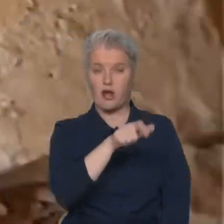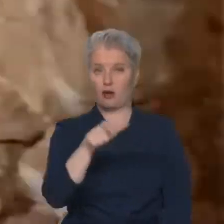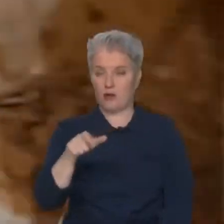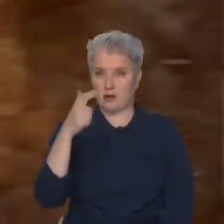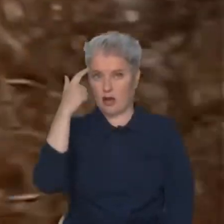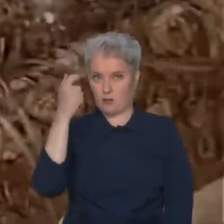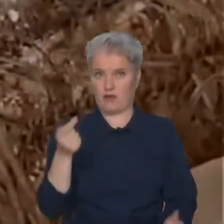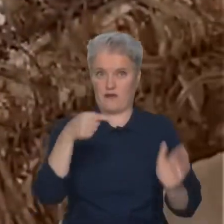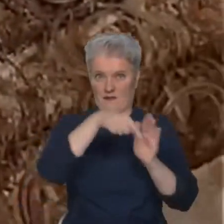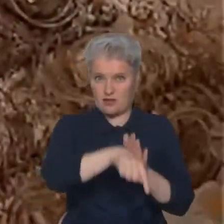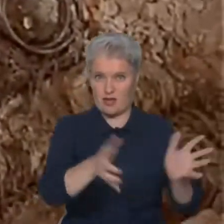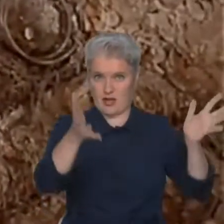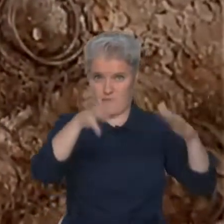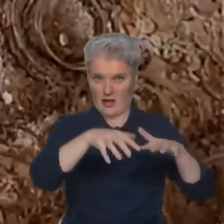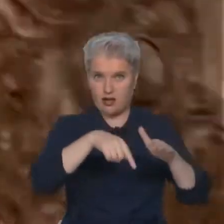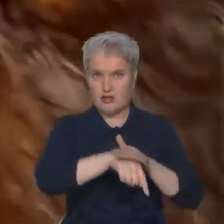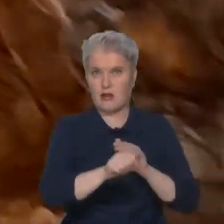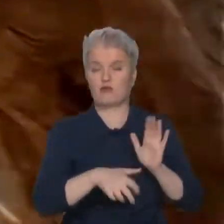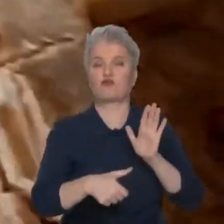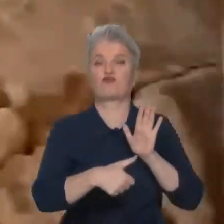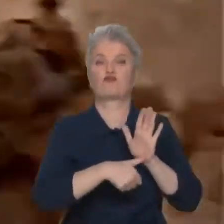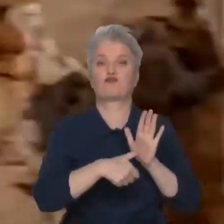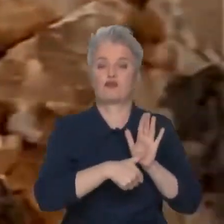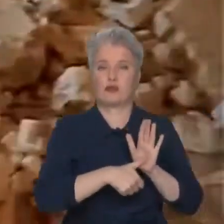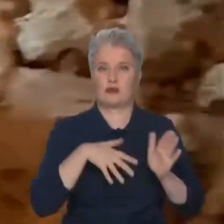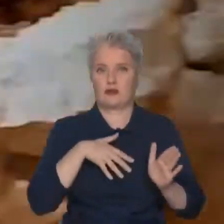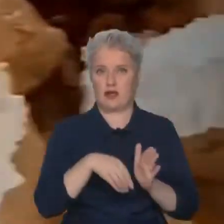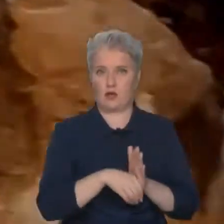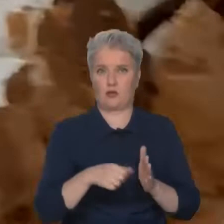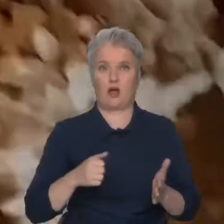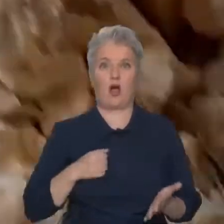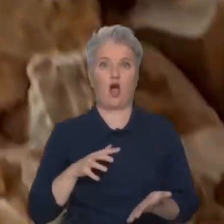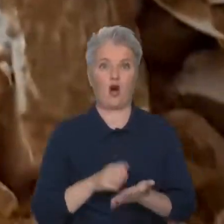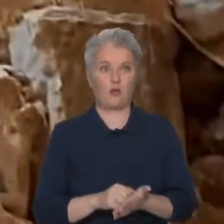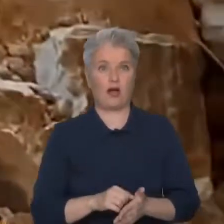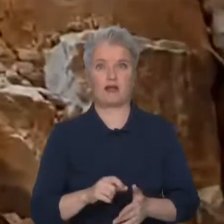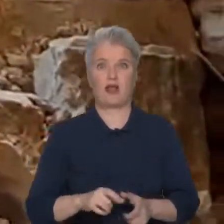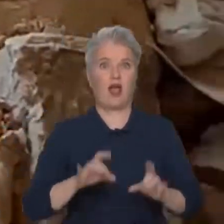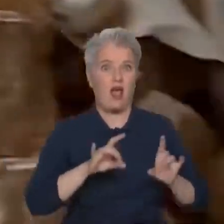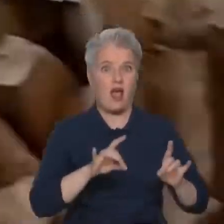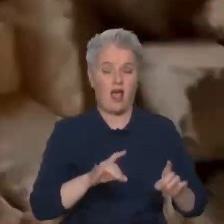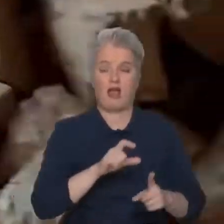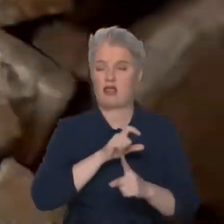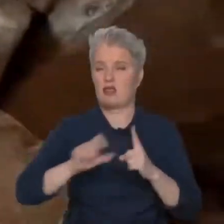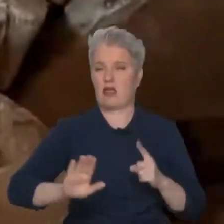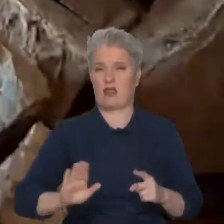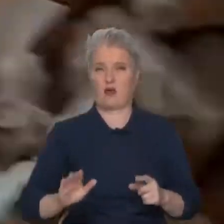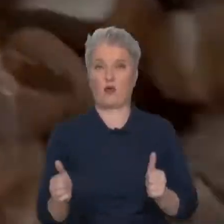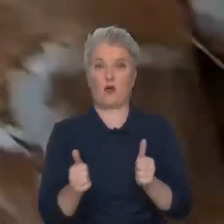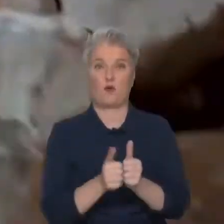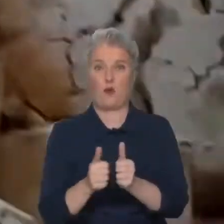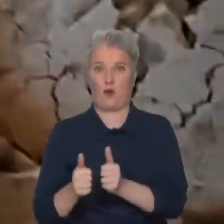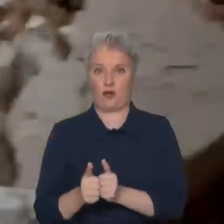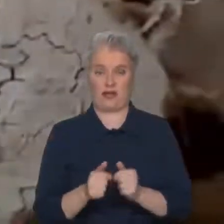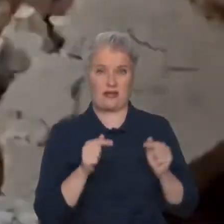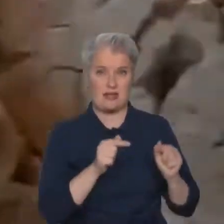повідомляють, що в цьому будинку до 6 загиблих. Окупанти на інформацію не реагують. Поряд із цим будинком у таких самих